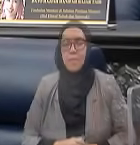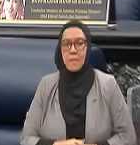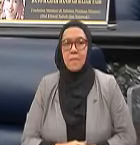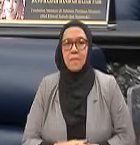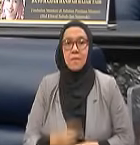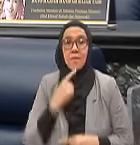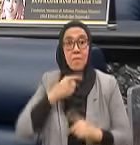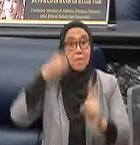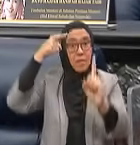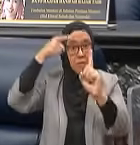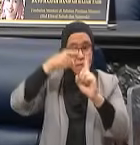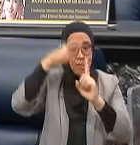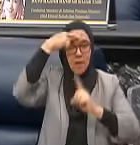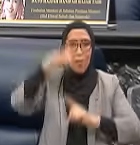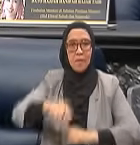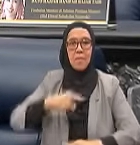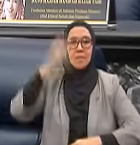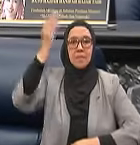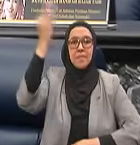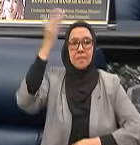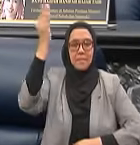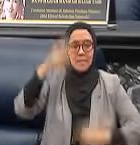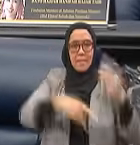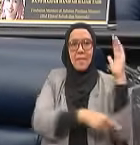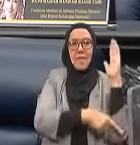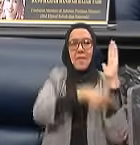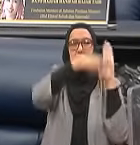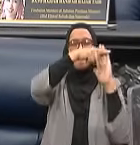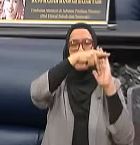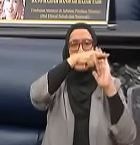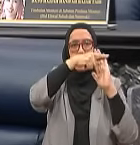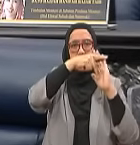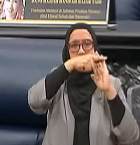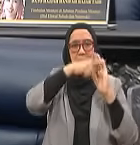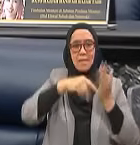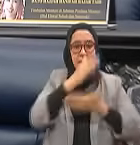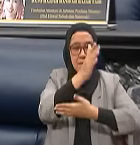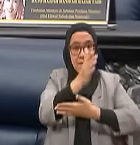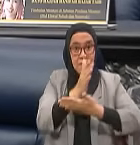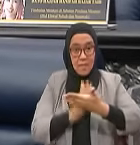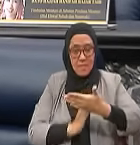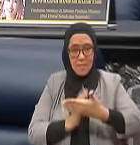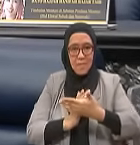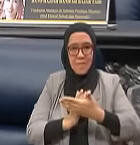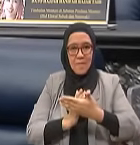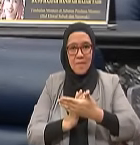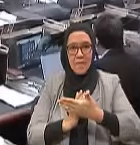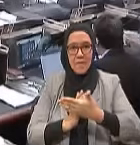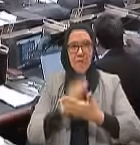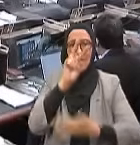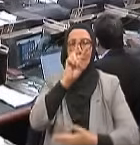m.sas akan untuk dibentang di Palembang pada suku Batam a2020